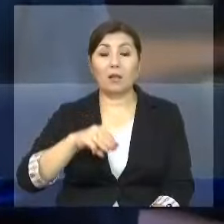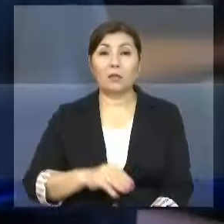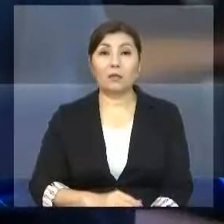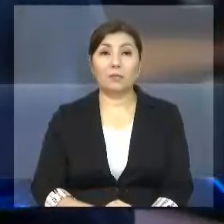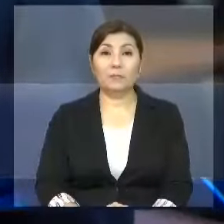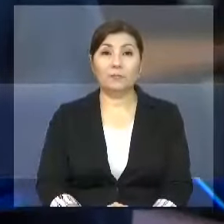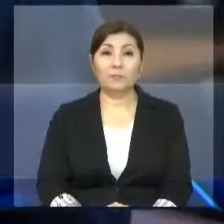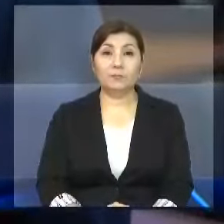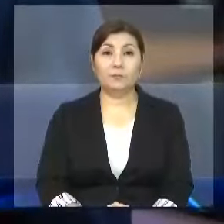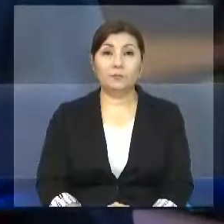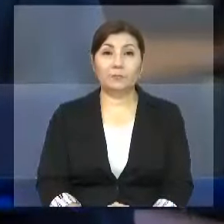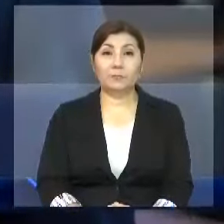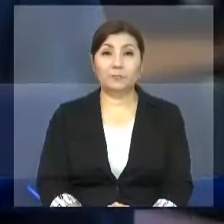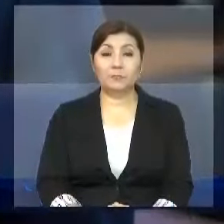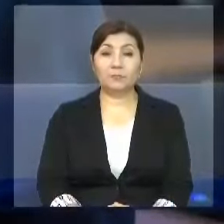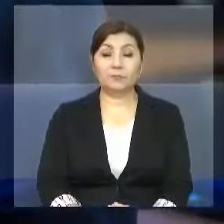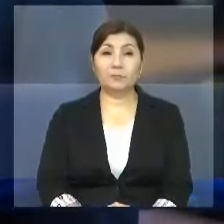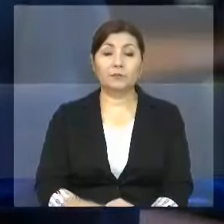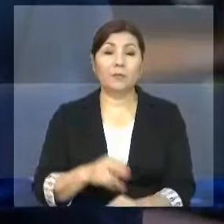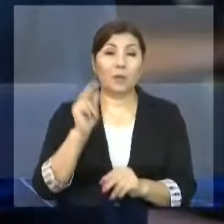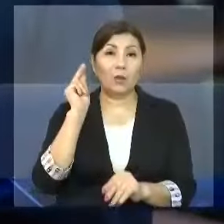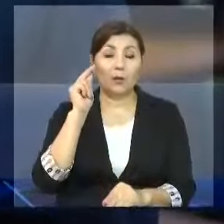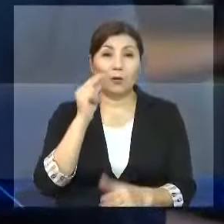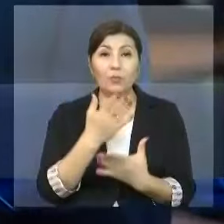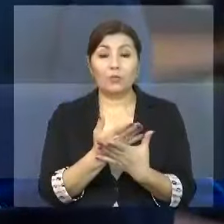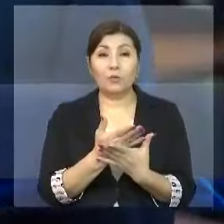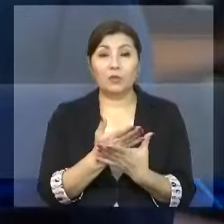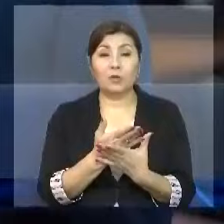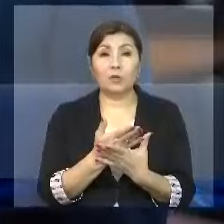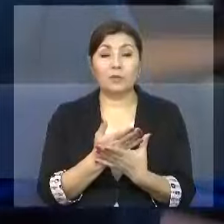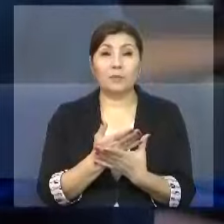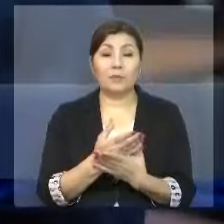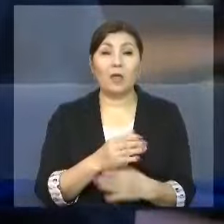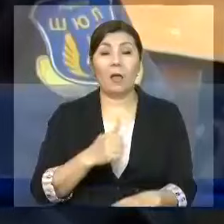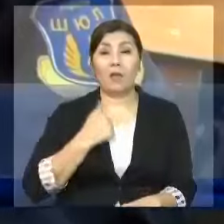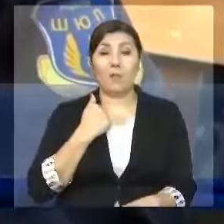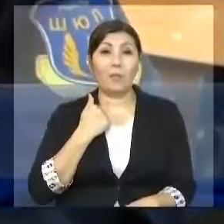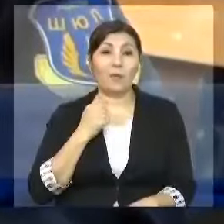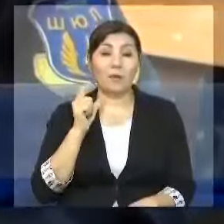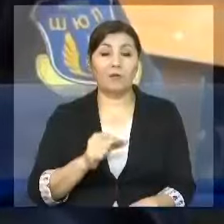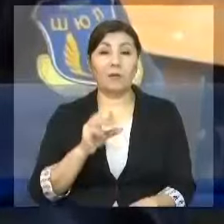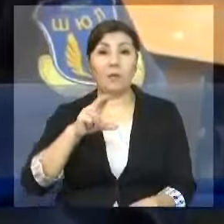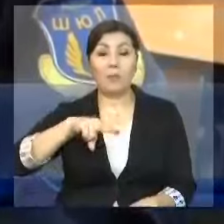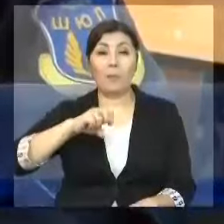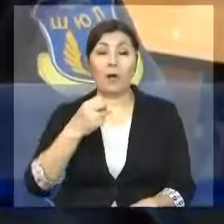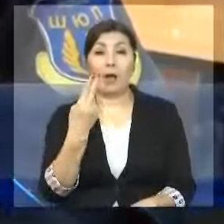имя наш вуз. Изучили Героя Советского Союза Виктора Ивановича Пацаева. Изучаем